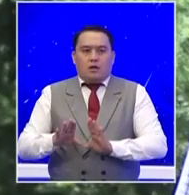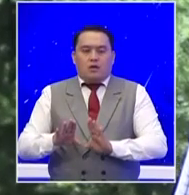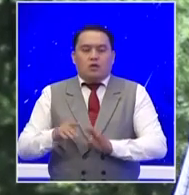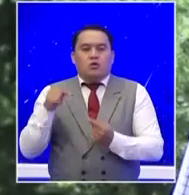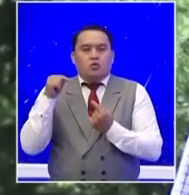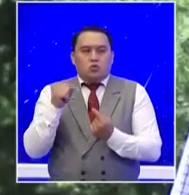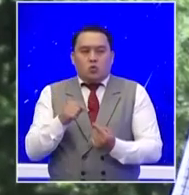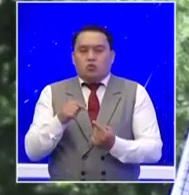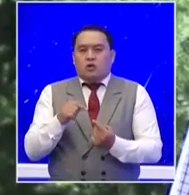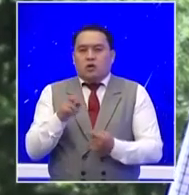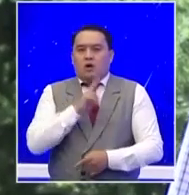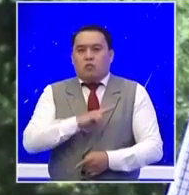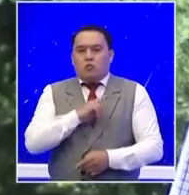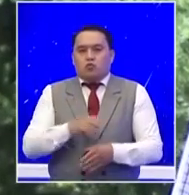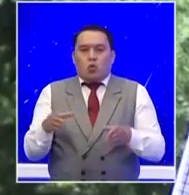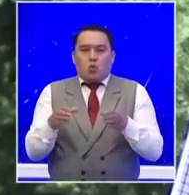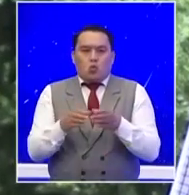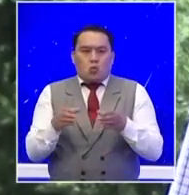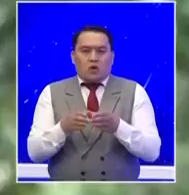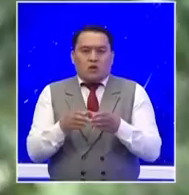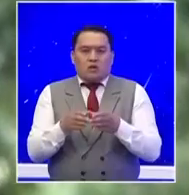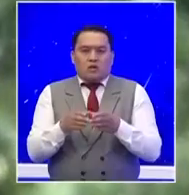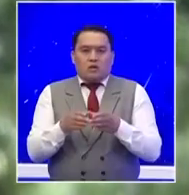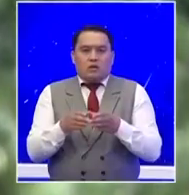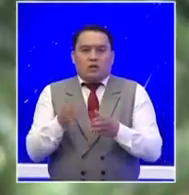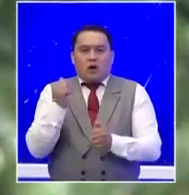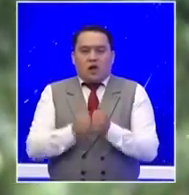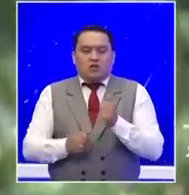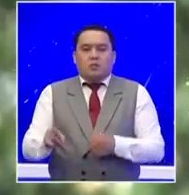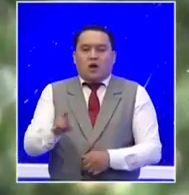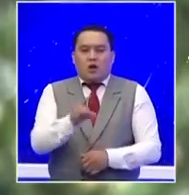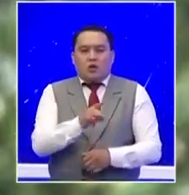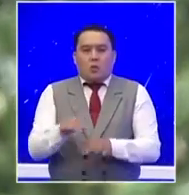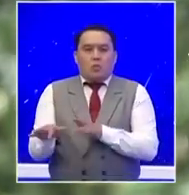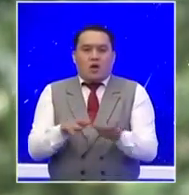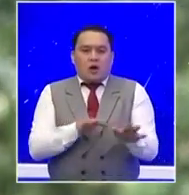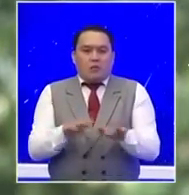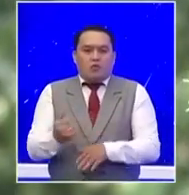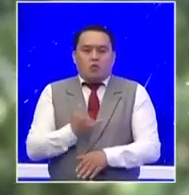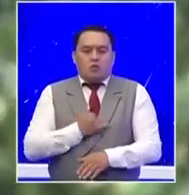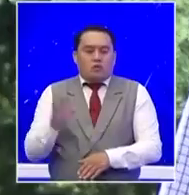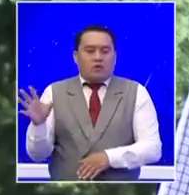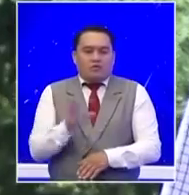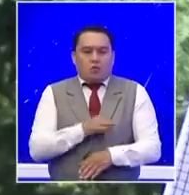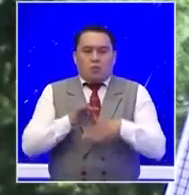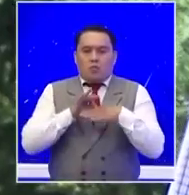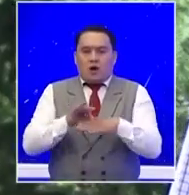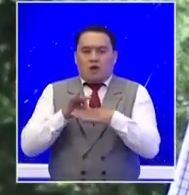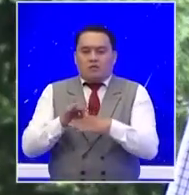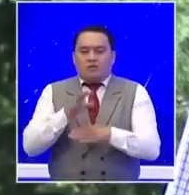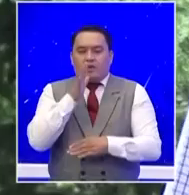точно такие же рабочие группы, созданные в каждом районе. Данное мероприятие проводится по всей области